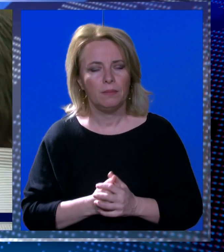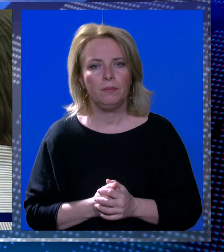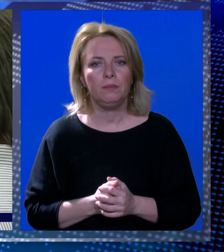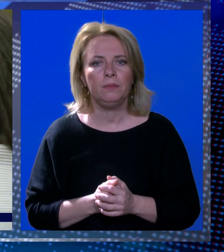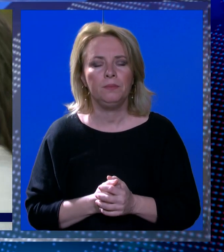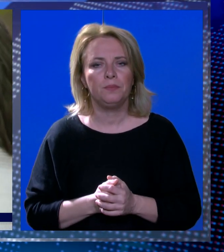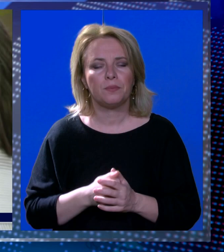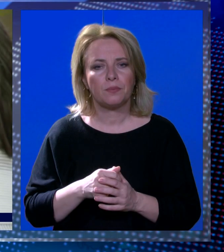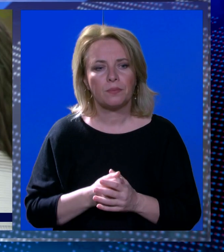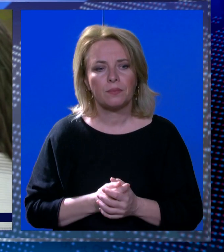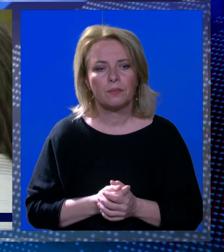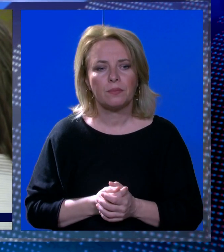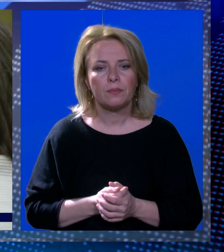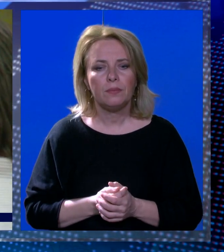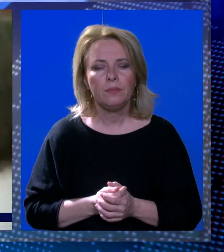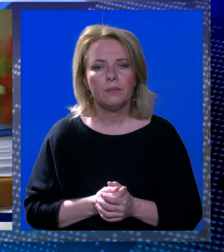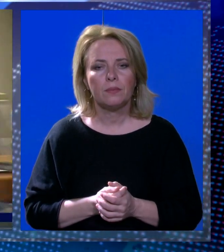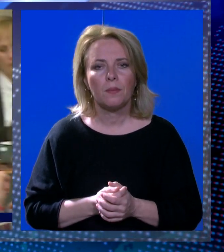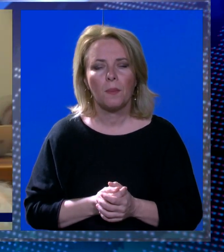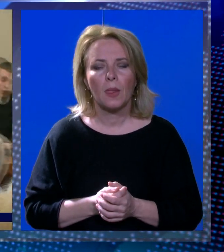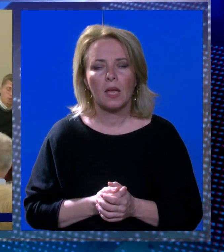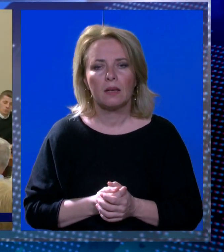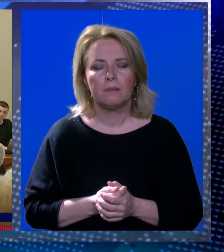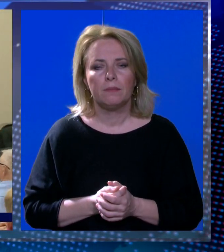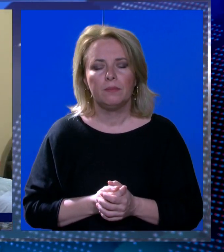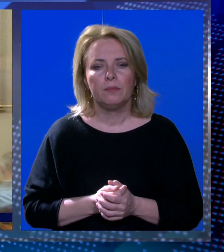znaš. Što pričaš?